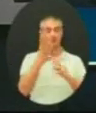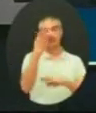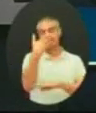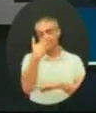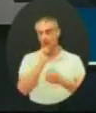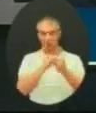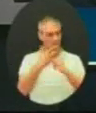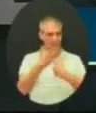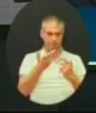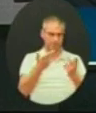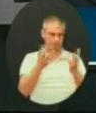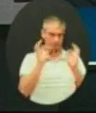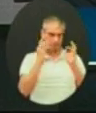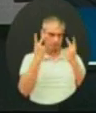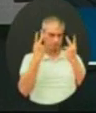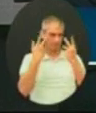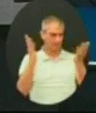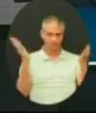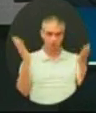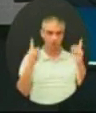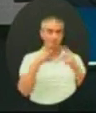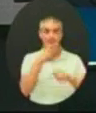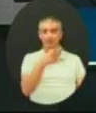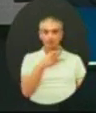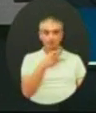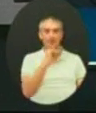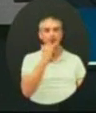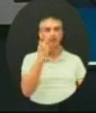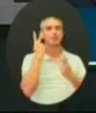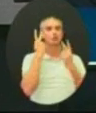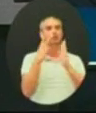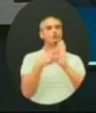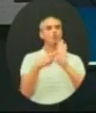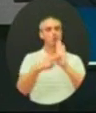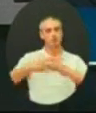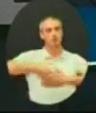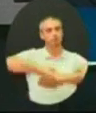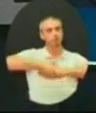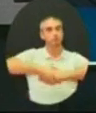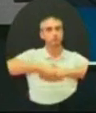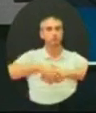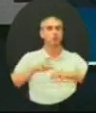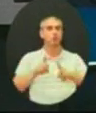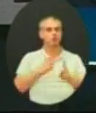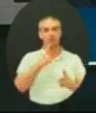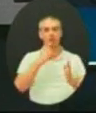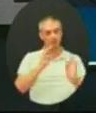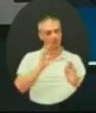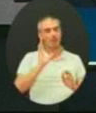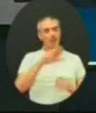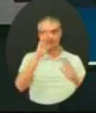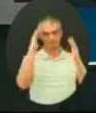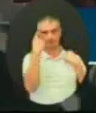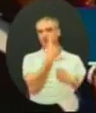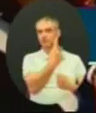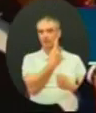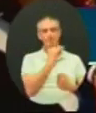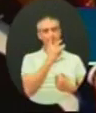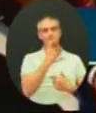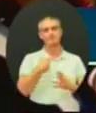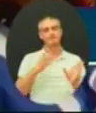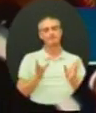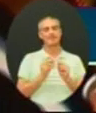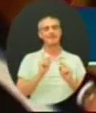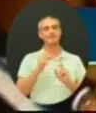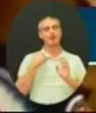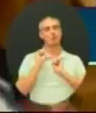דגל, לדעתי זה לא באמת חשוב במקרה הזה, אבל כן חשוב התמונה, לחיצת הידיים, יש כאן איזושהי אמירה גם מצד מצרים, באיזה צד אנחנו